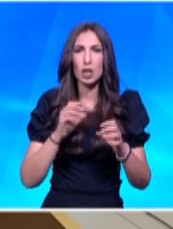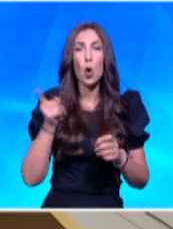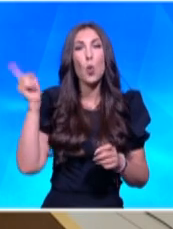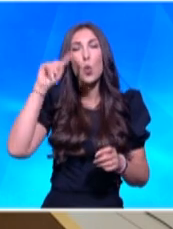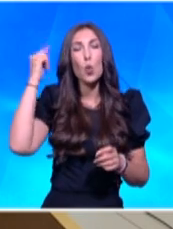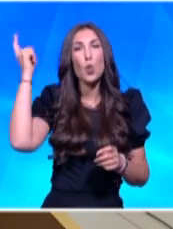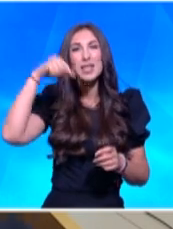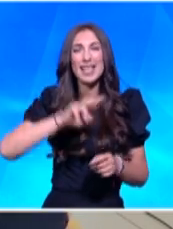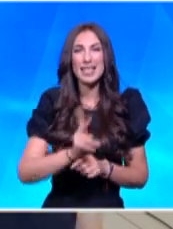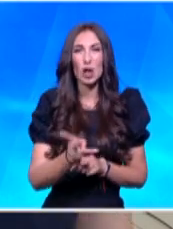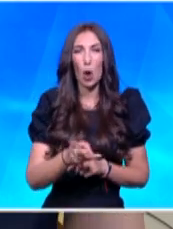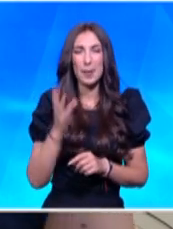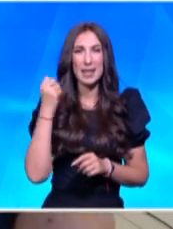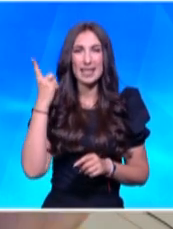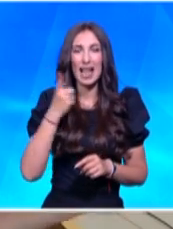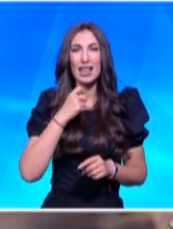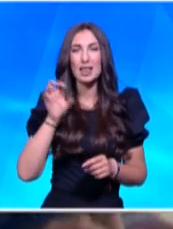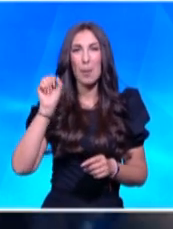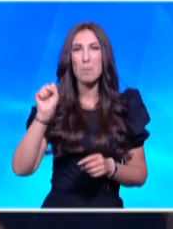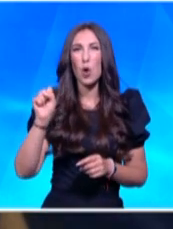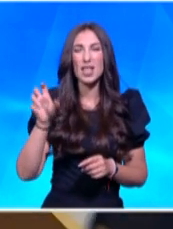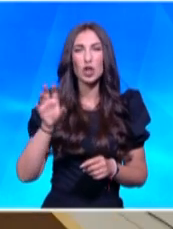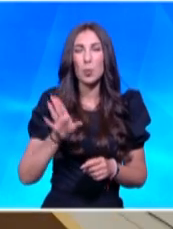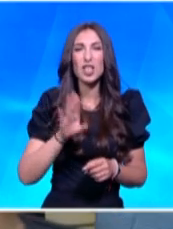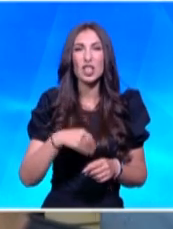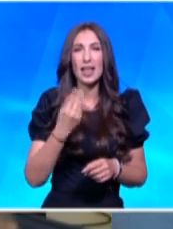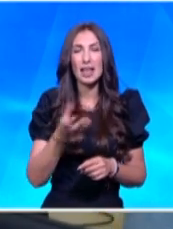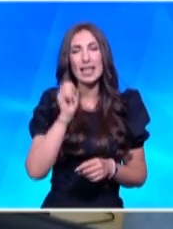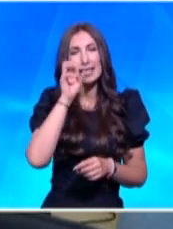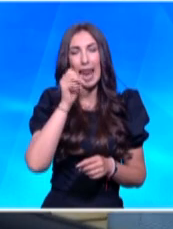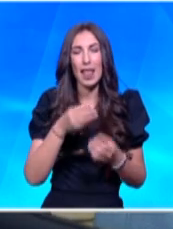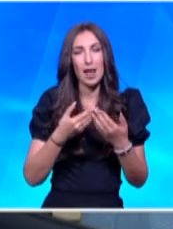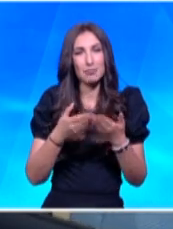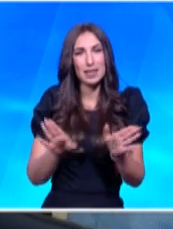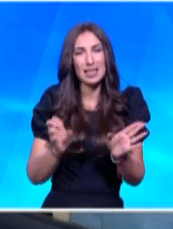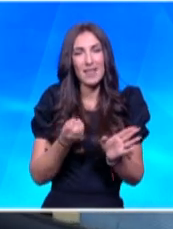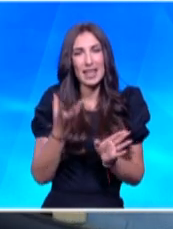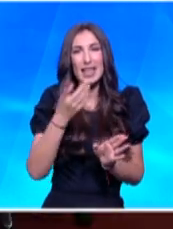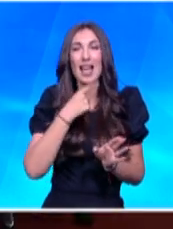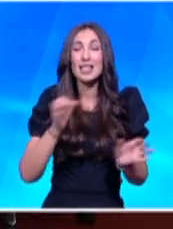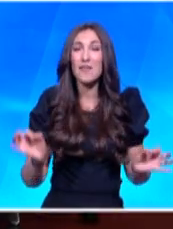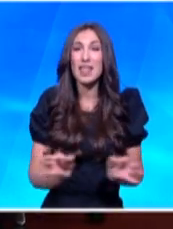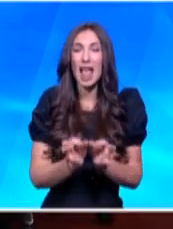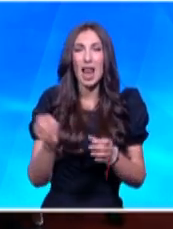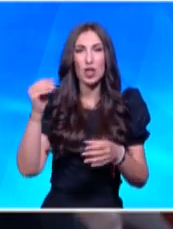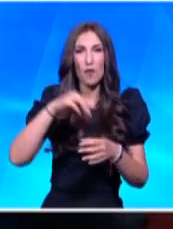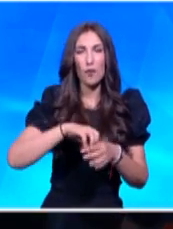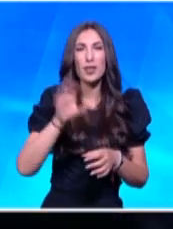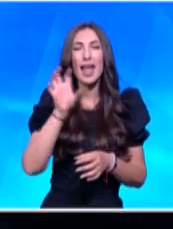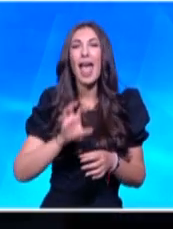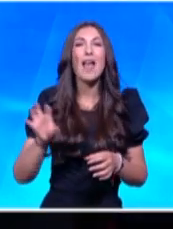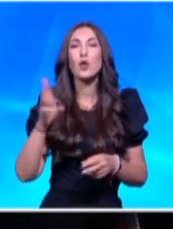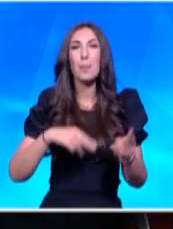обед председателите на политическите групи вероятно ще дадат зелена светлина за финалния вот в Европарламента